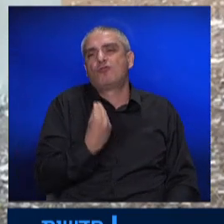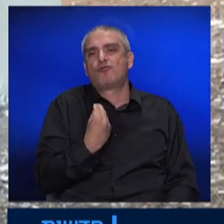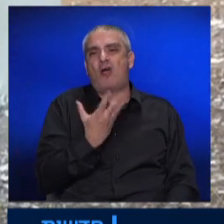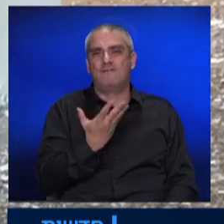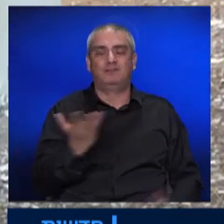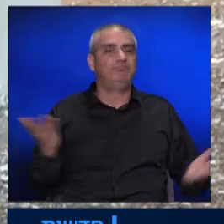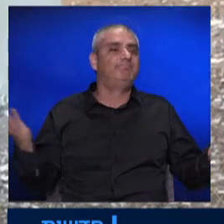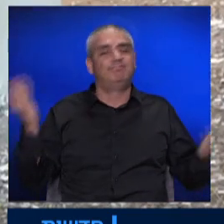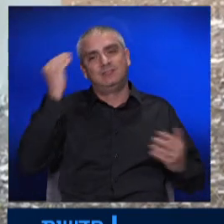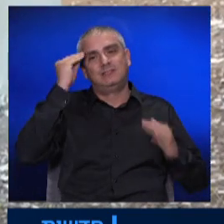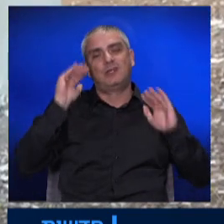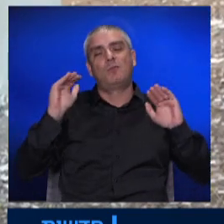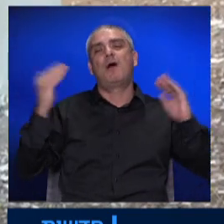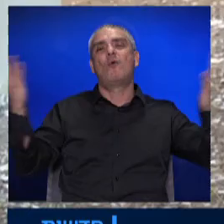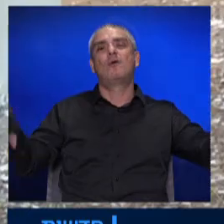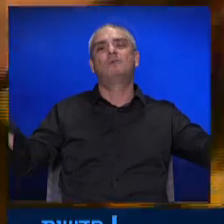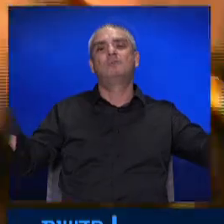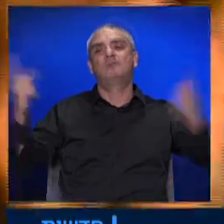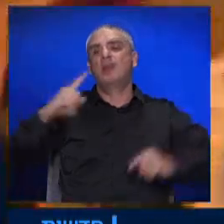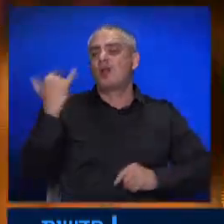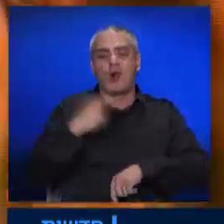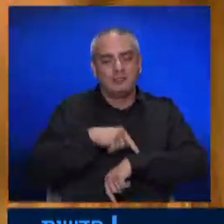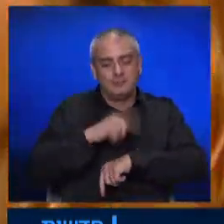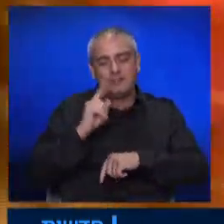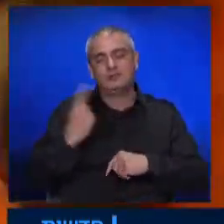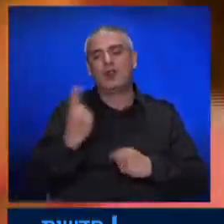ברוך, כמו שאומרים, לכל זמן ועת לכל חפץ.